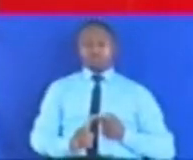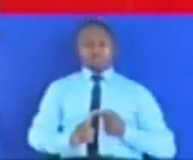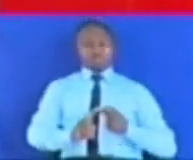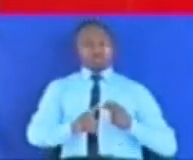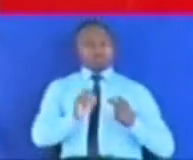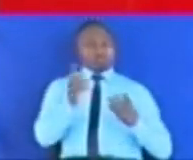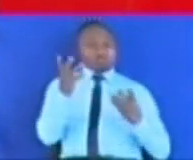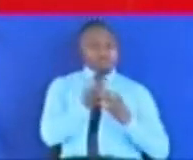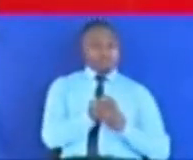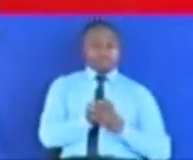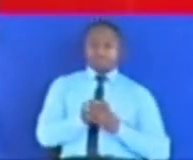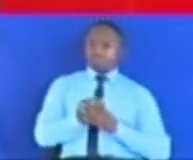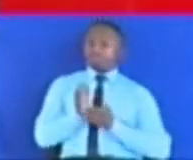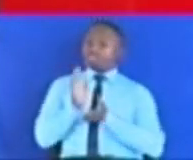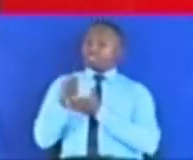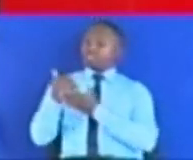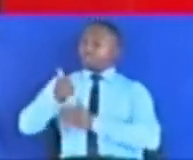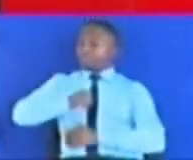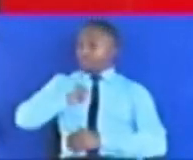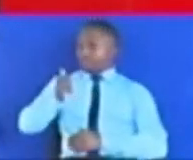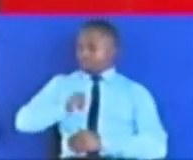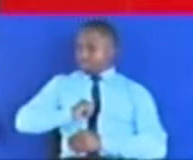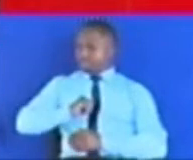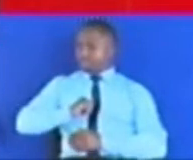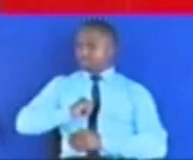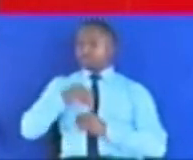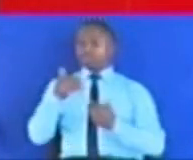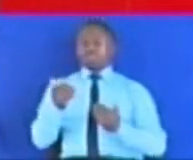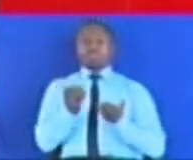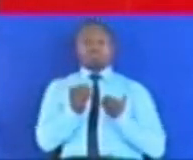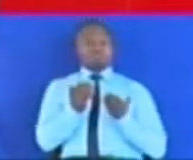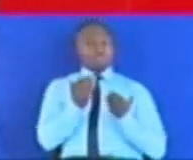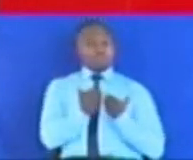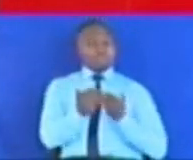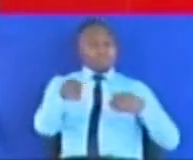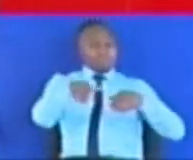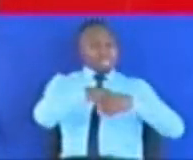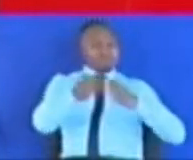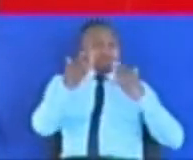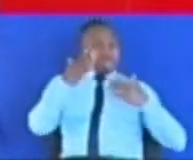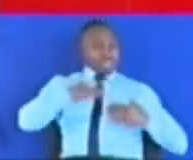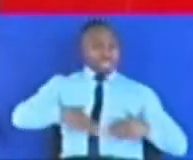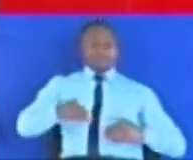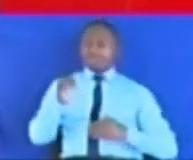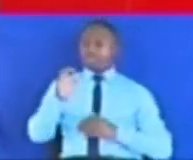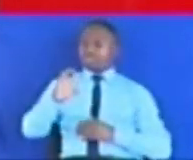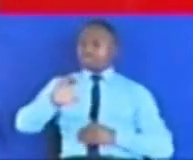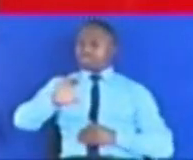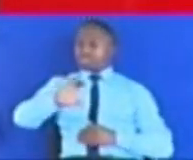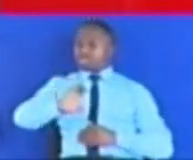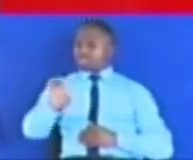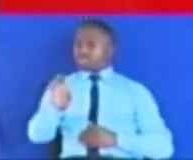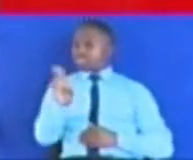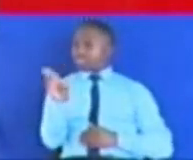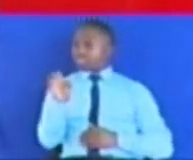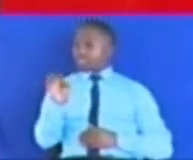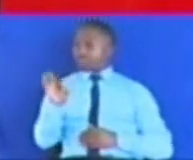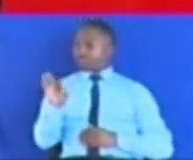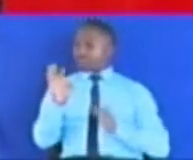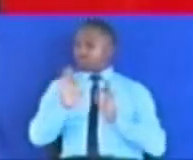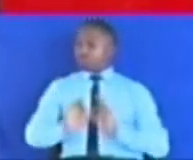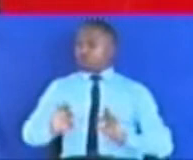kuchanganya na hizi PPP, naomba niende kwenye swala la bima ya afya CHF iliyoboreshwa. Mheshimiwa Naibu